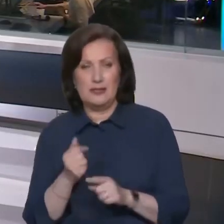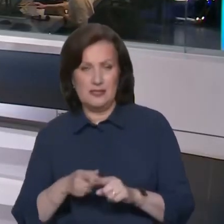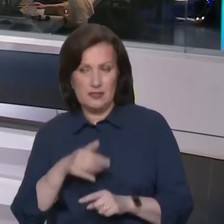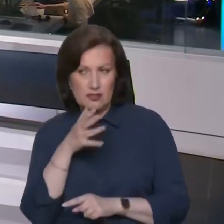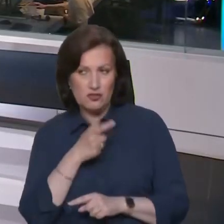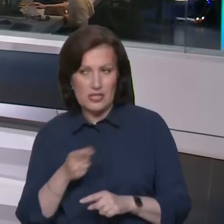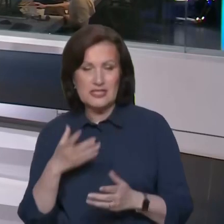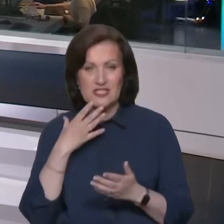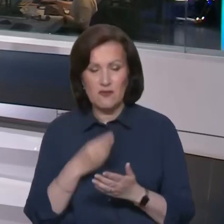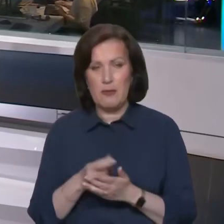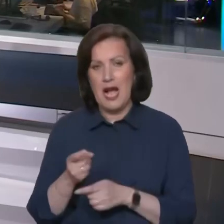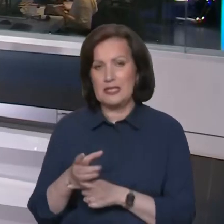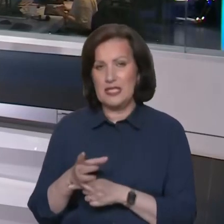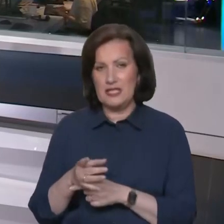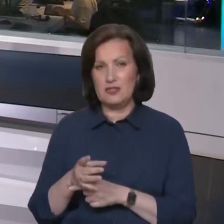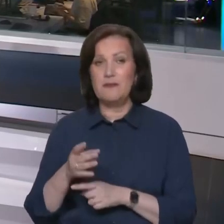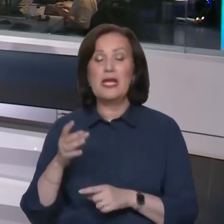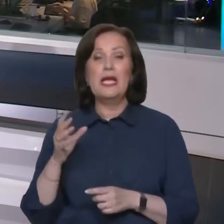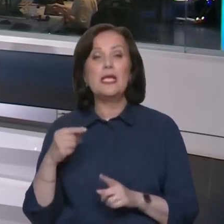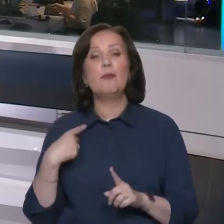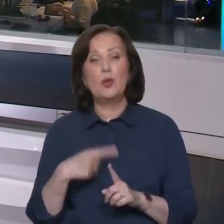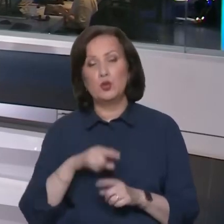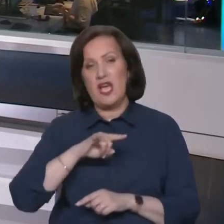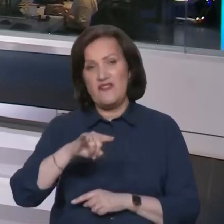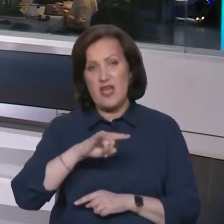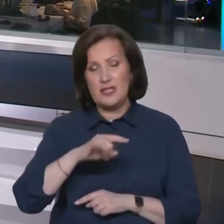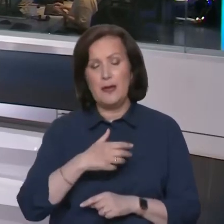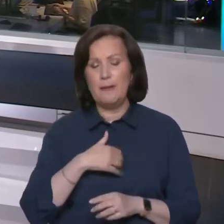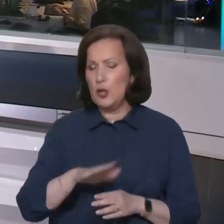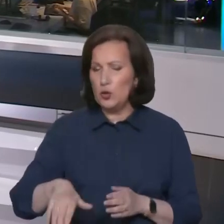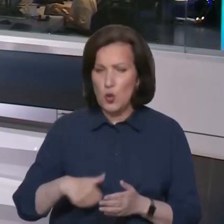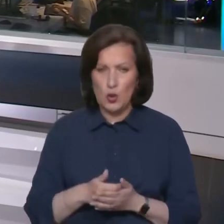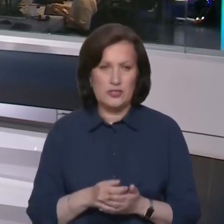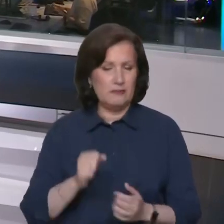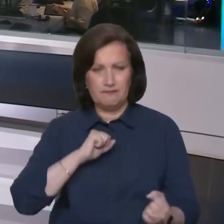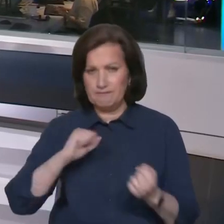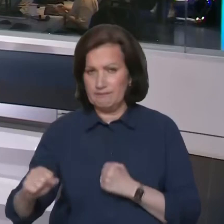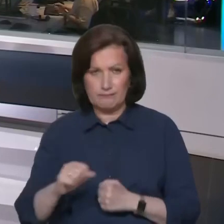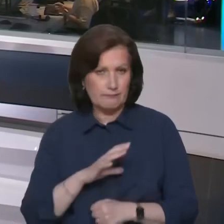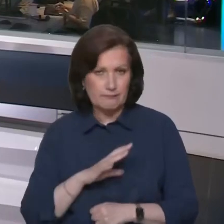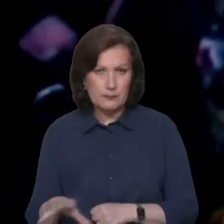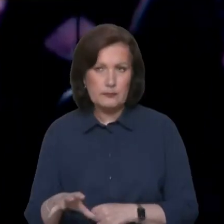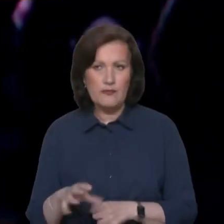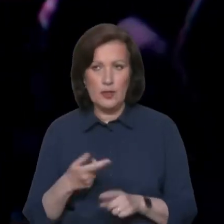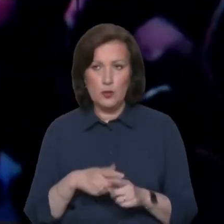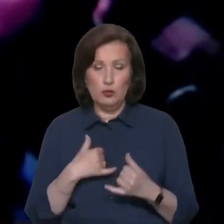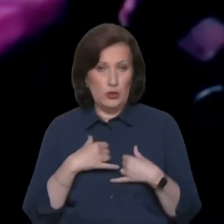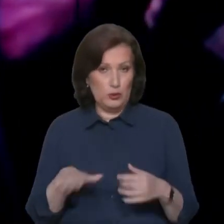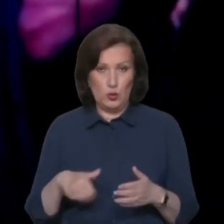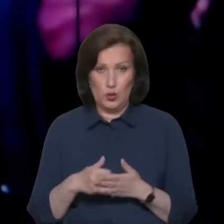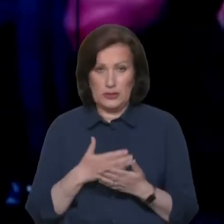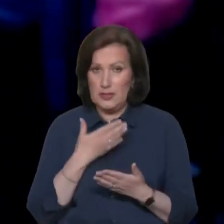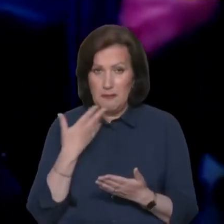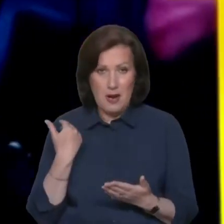час своїми артилерійськими стволами. І плюс авіація. Тобто ми досі не завдали ударів, ну, тому що в нас досі